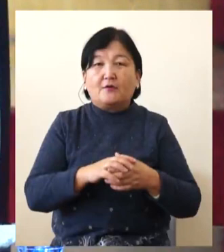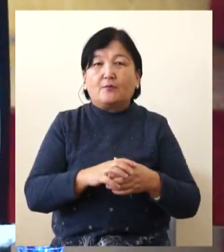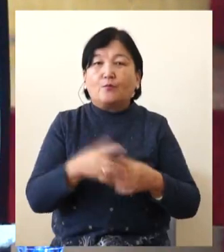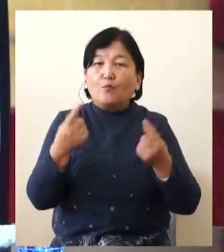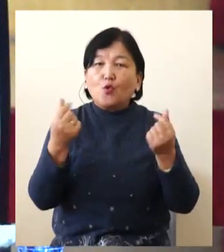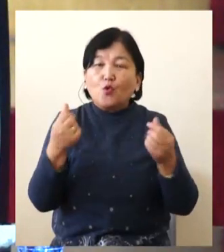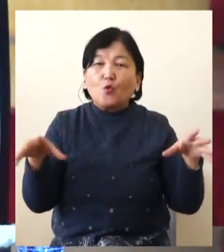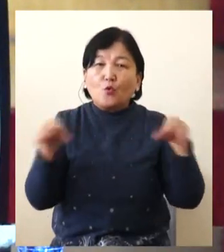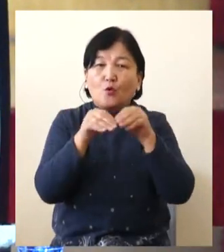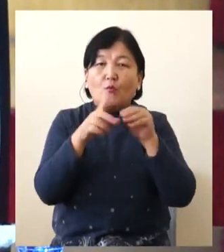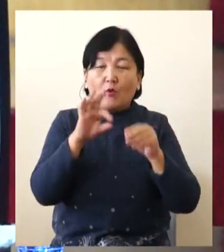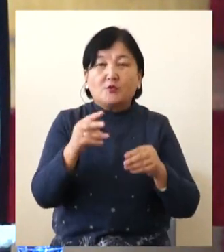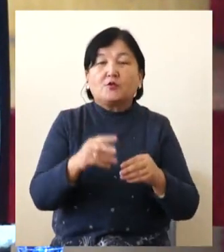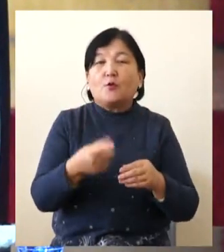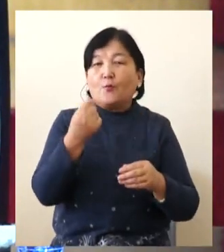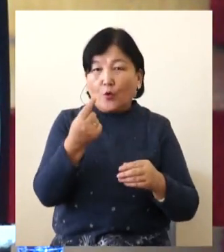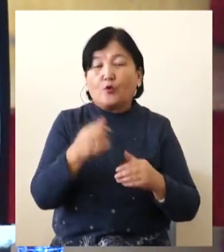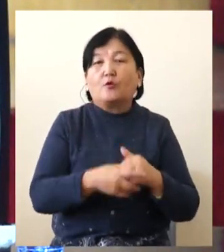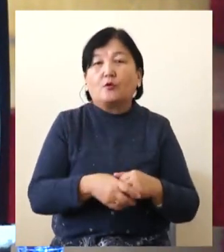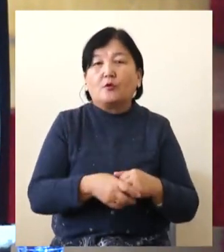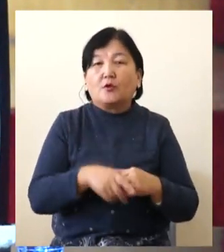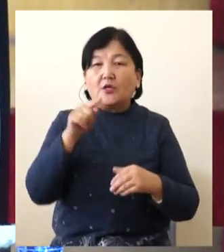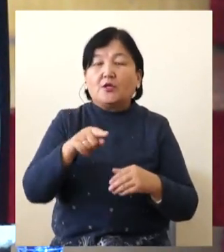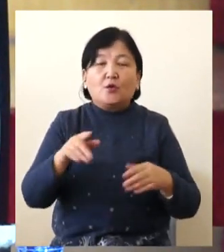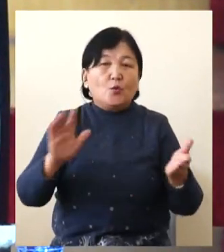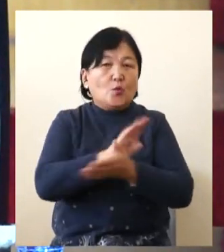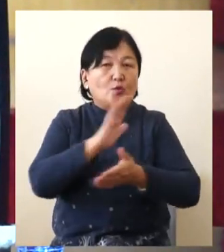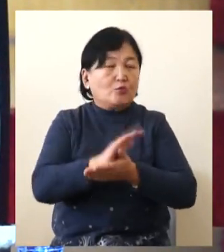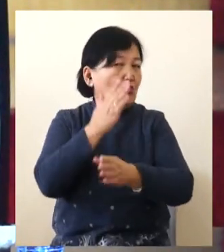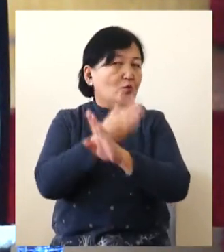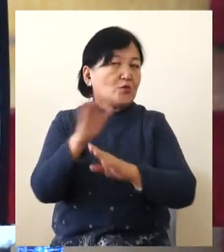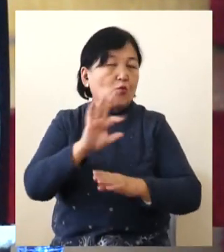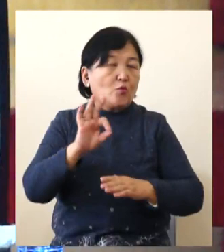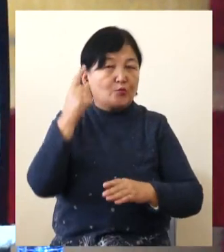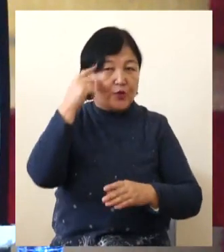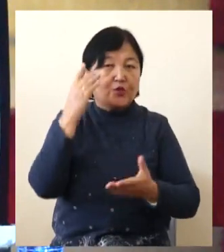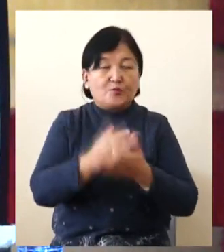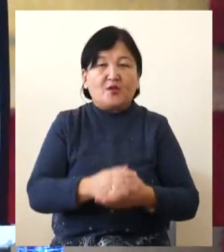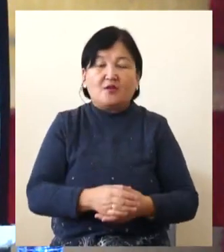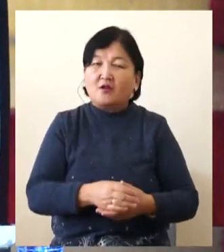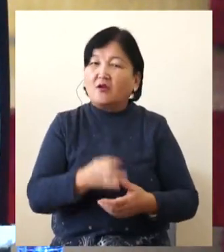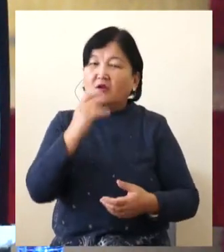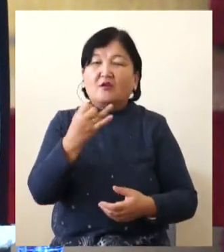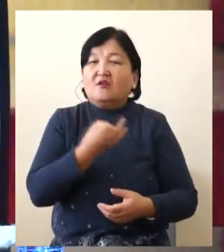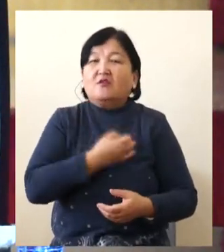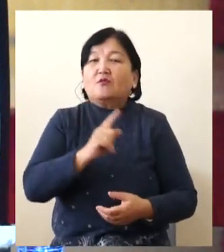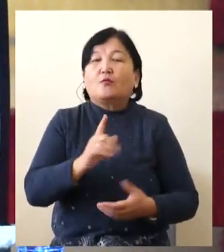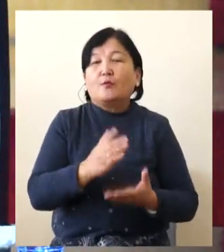currency мөнгө болсон мөнгөнд тэмдэгт. Энийг тэгээ тийм хурдан зогсоочихгүй болоо гэж бодож байгаа юм. Би нэг хитэхгүй